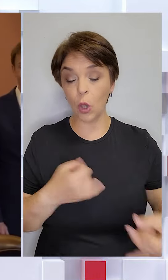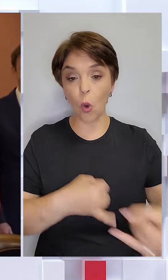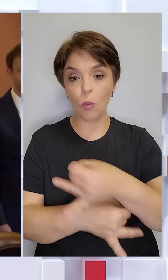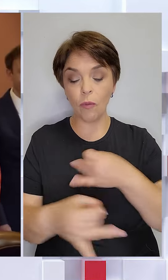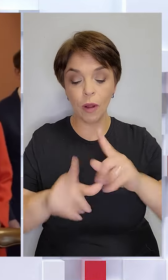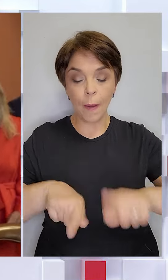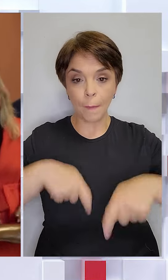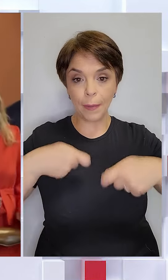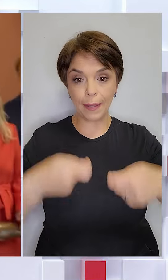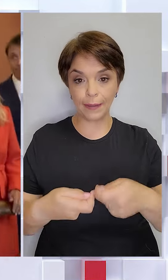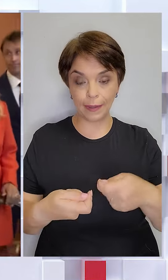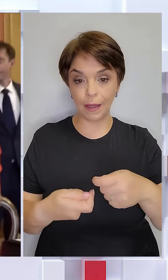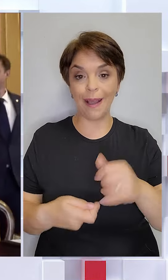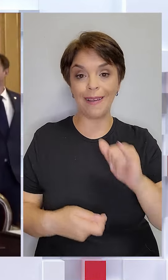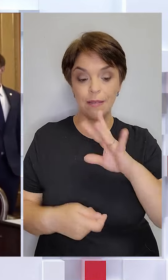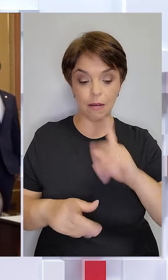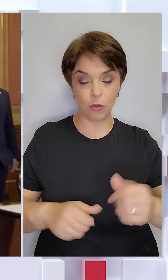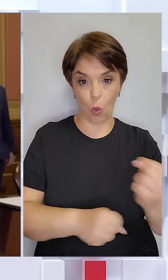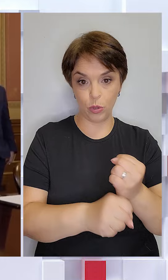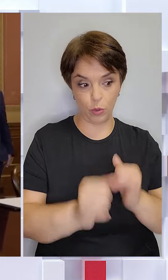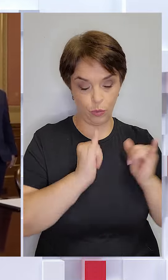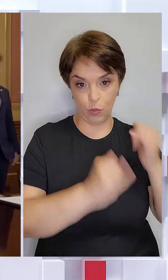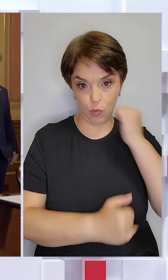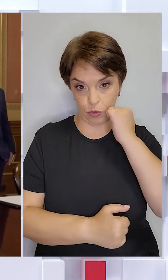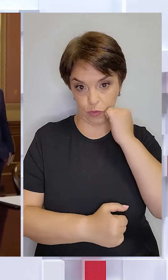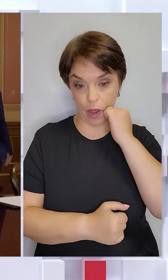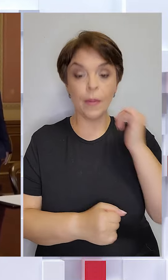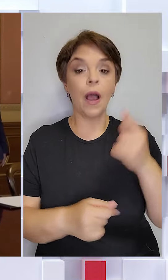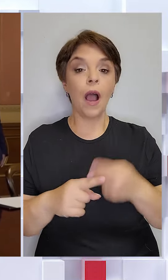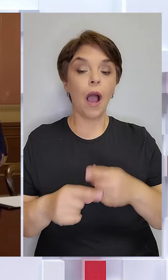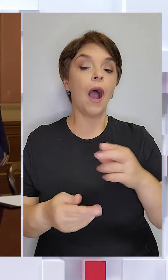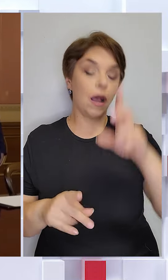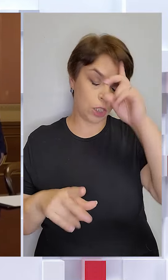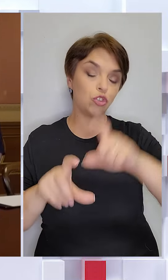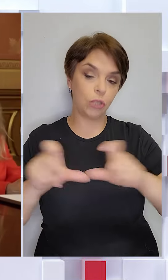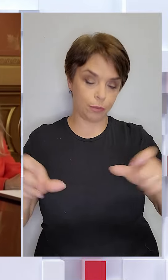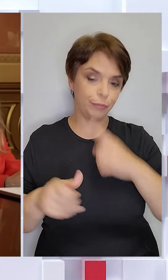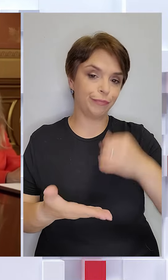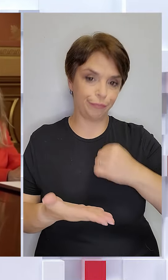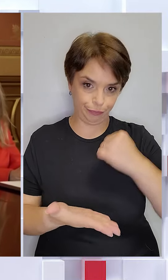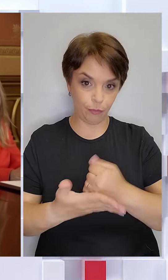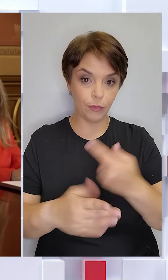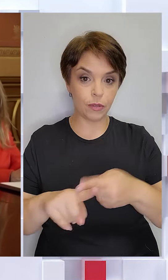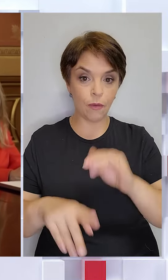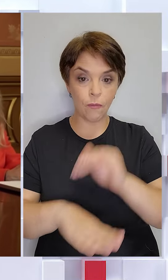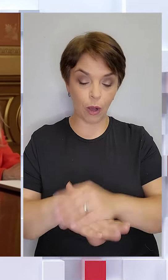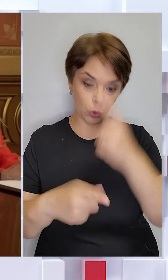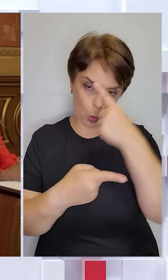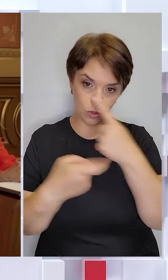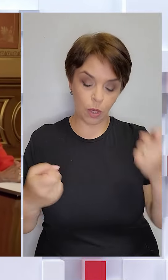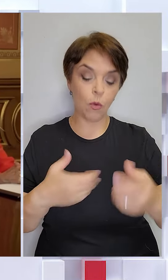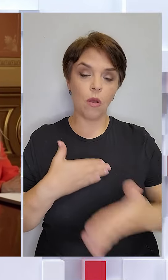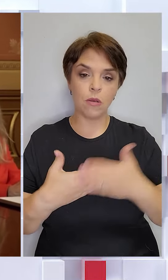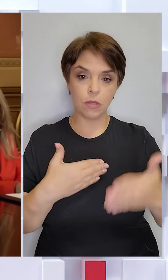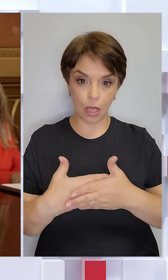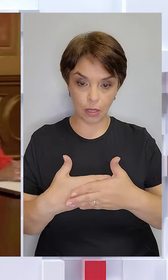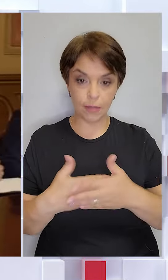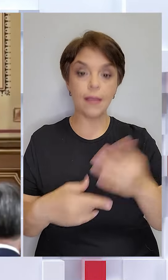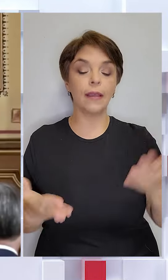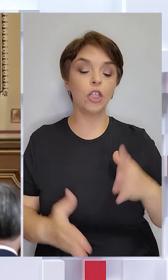обговорювали передання Тегераном озброєння. Очільник Держдепу підтвердив факт передання озброєння, а також оголосив про санкції,